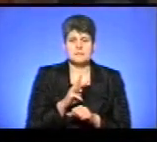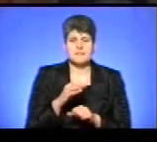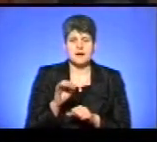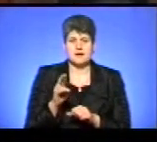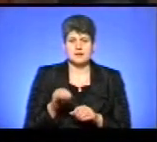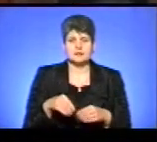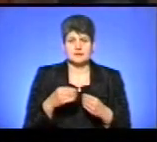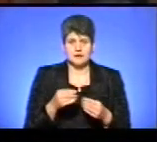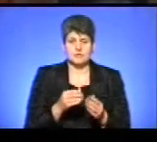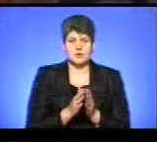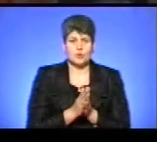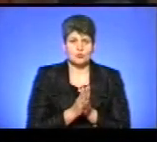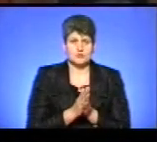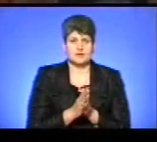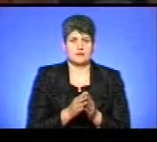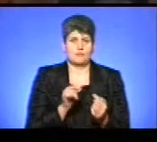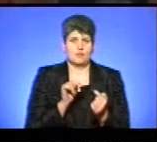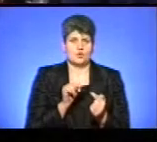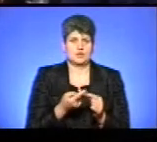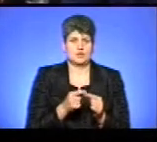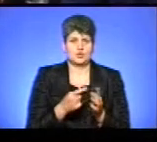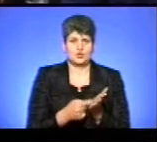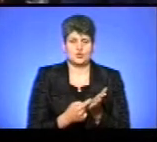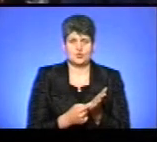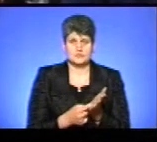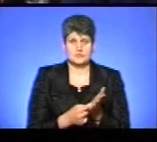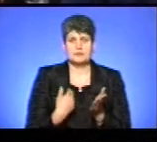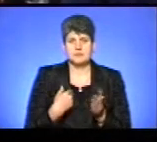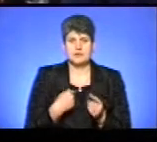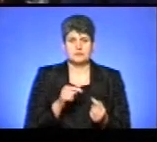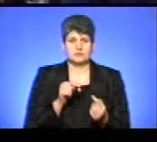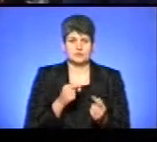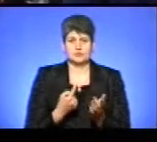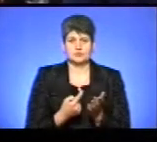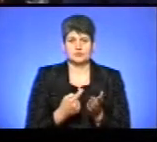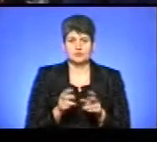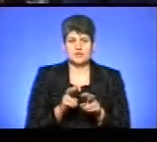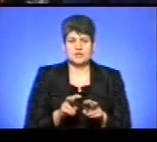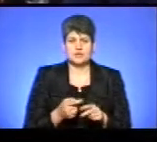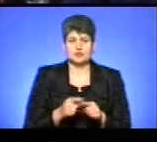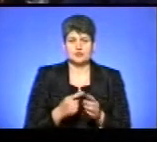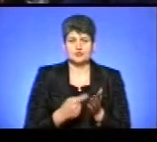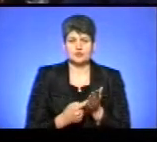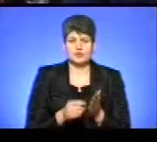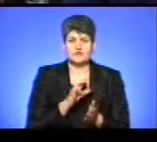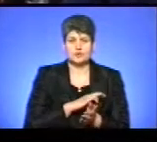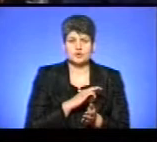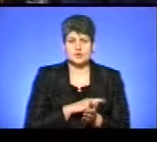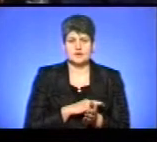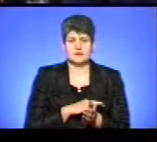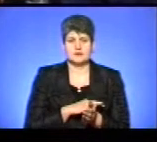щодо заперечення представленого доказу. Заперечуємо щодо можливості дослідження такого доказу та використання